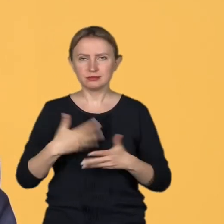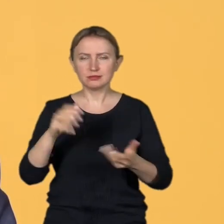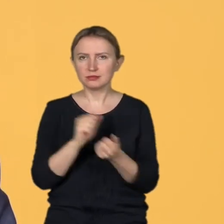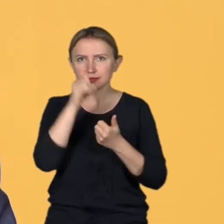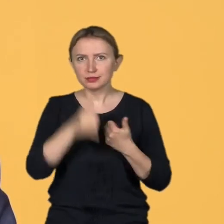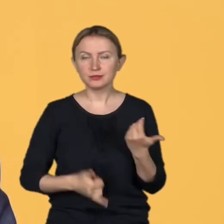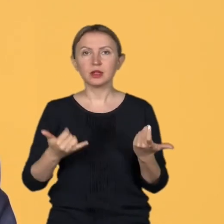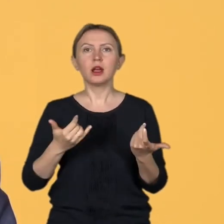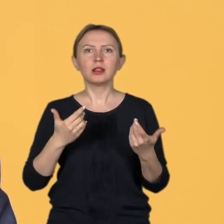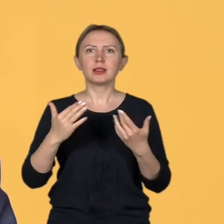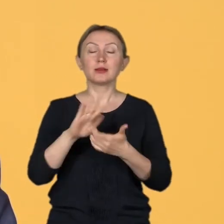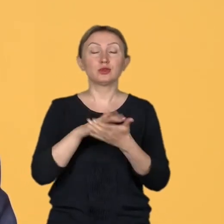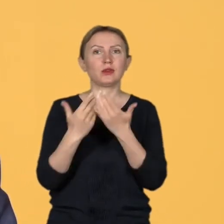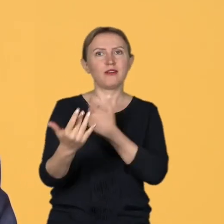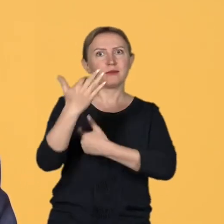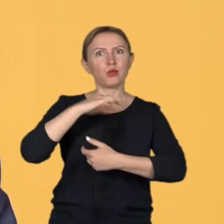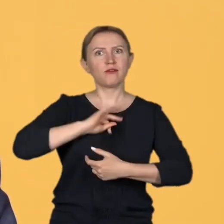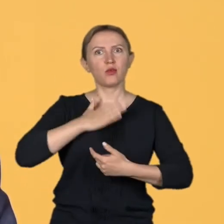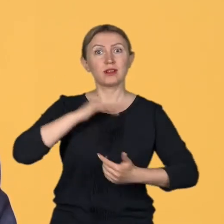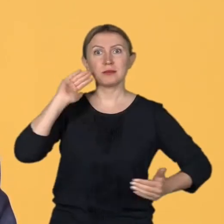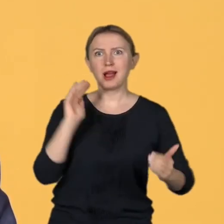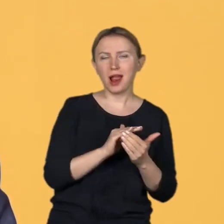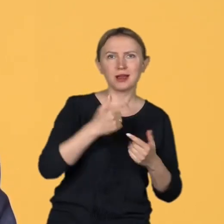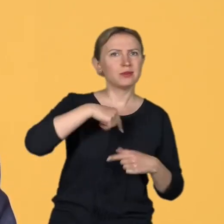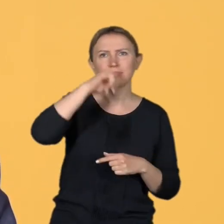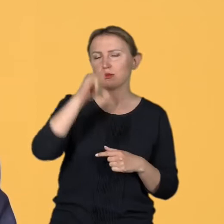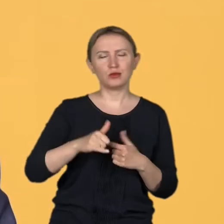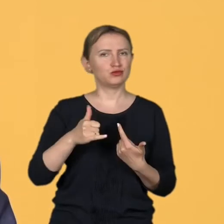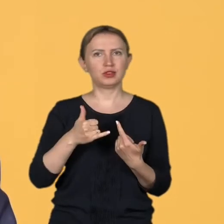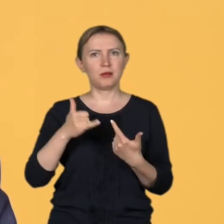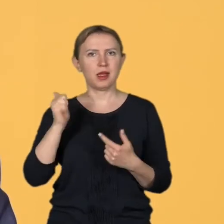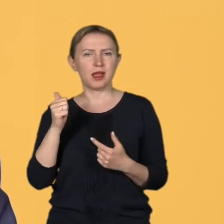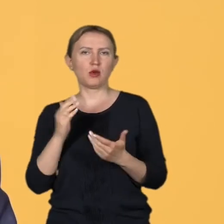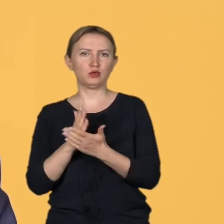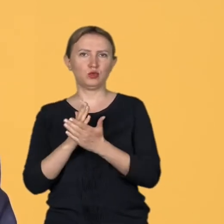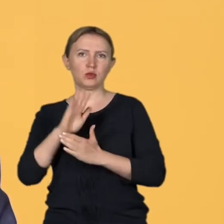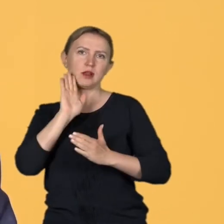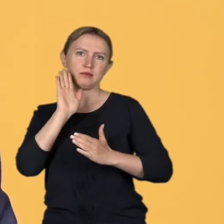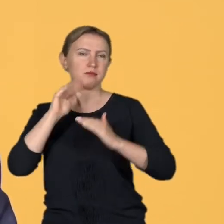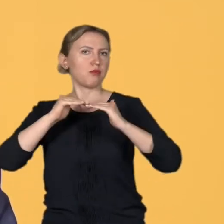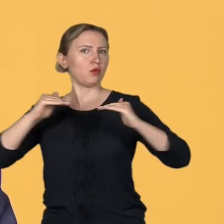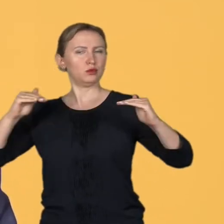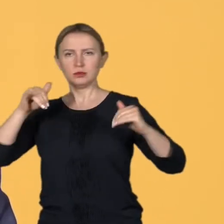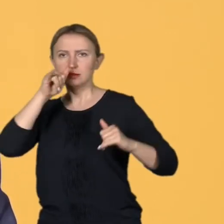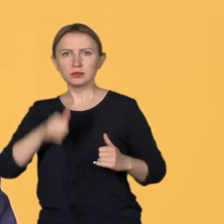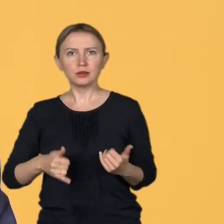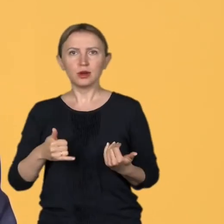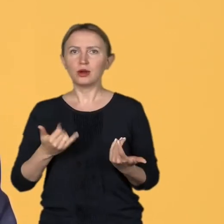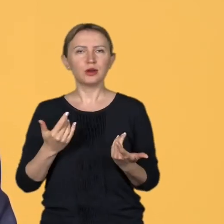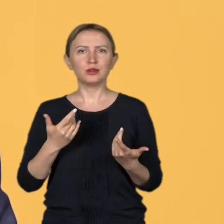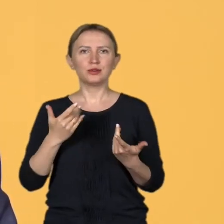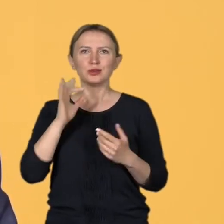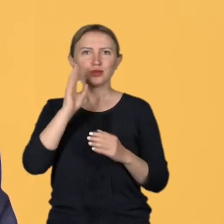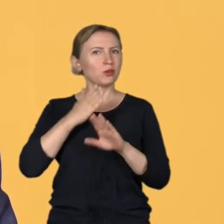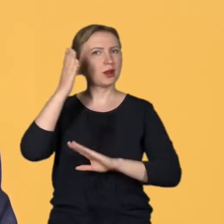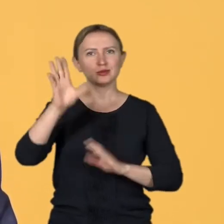Jeśli wpływy, dochody nasze własne będą maleć, nie będziemy w stanie utrzymać jakości usług na tym poziomie, więc to nie jest dobra